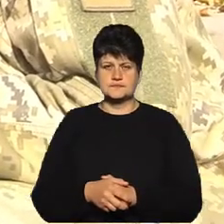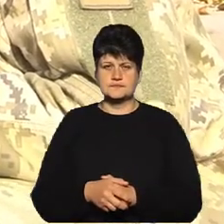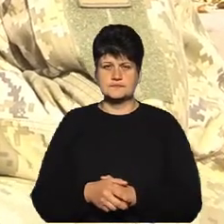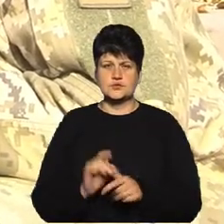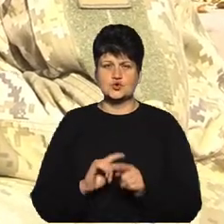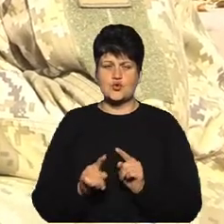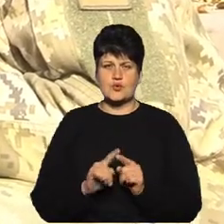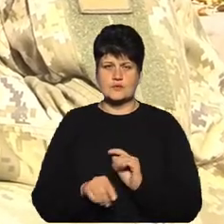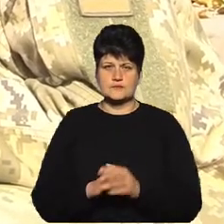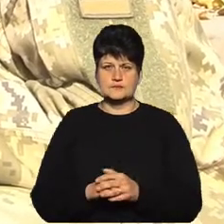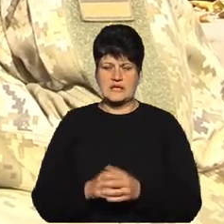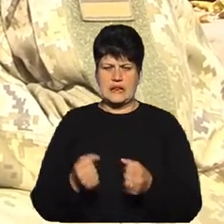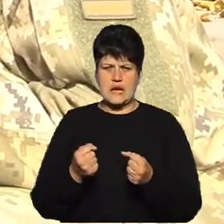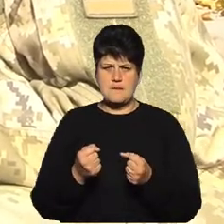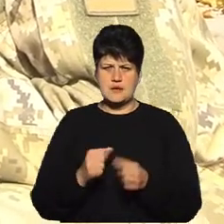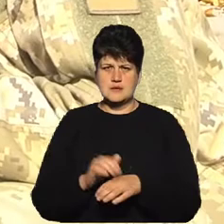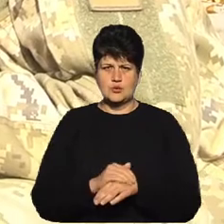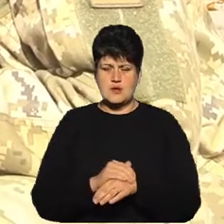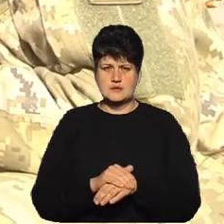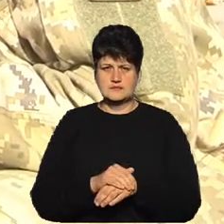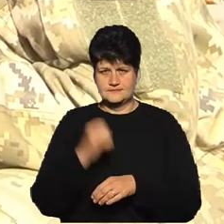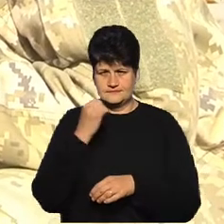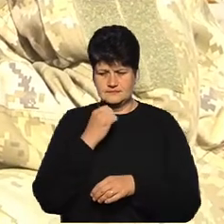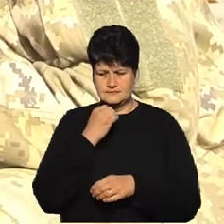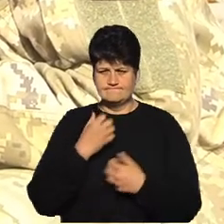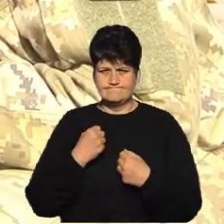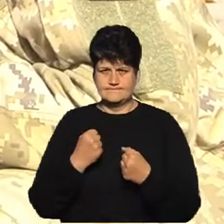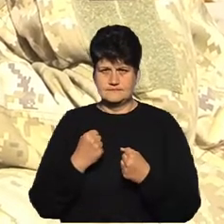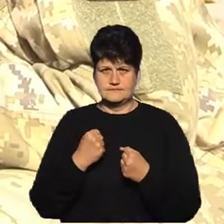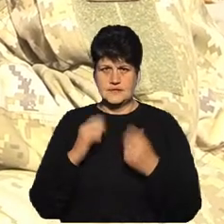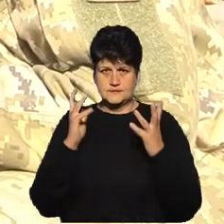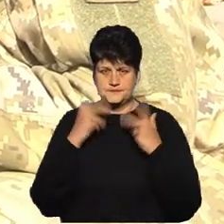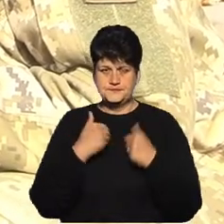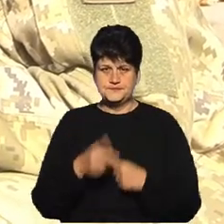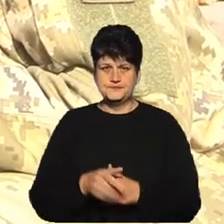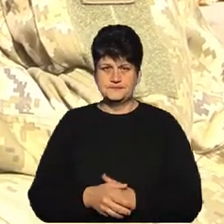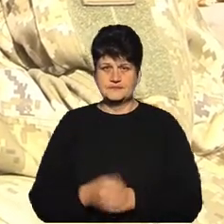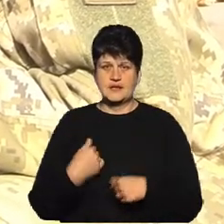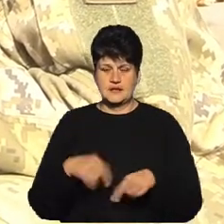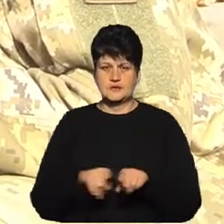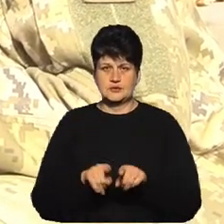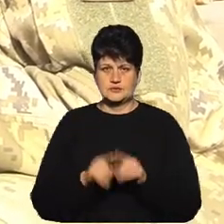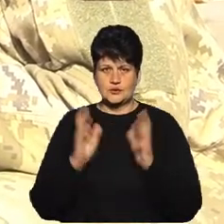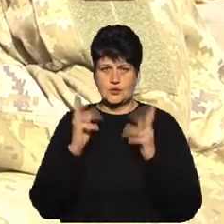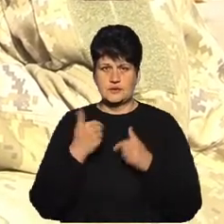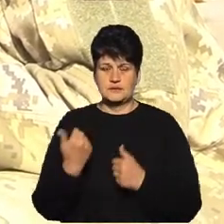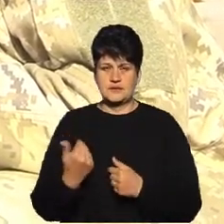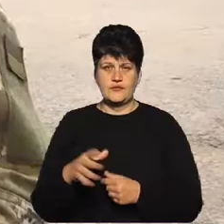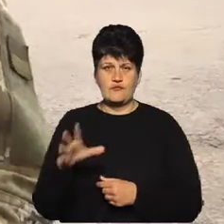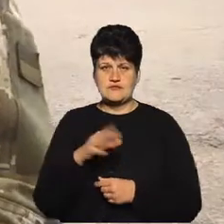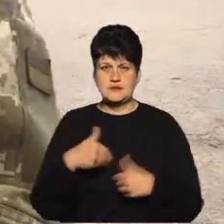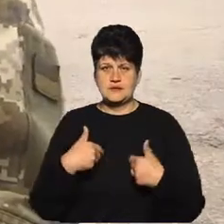Скоро. Тримайся, будь ласка. Дуже дякую, тримаюся. Я тебе кохаю. Я тебе теж кохаю. Усім привіт